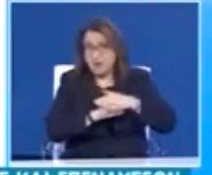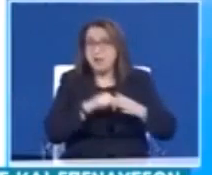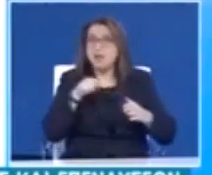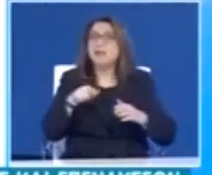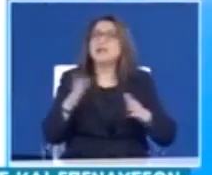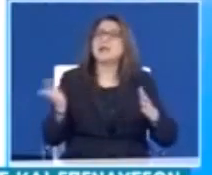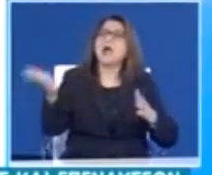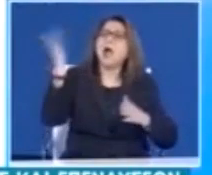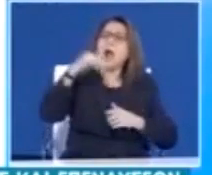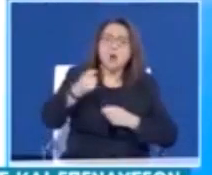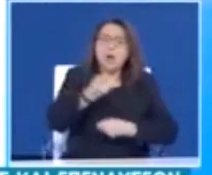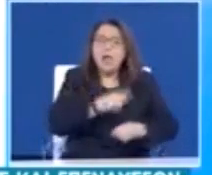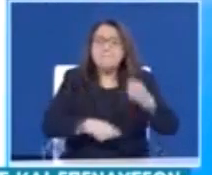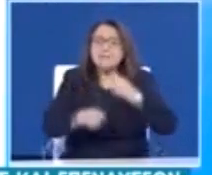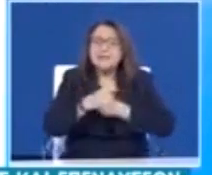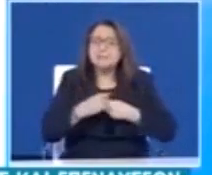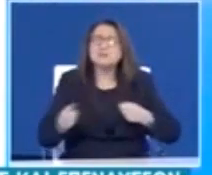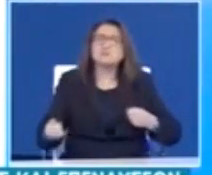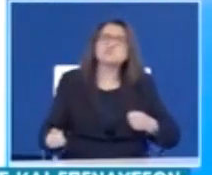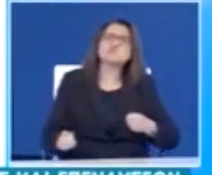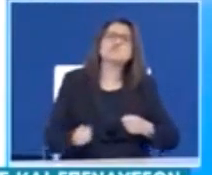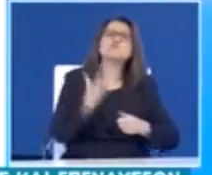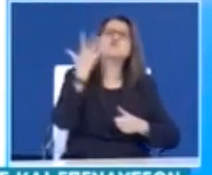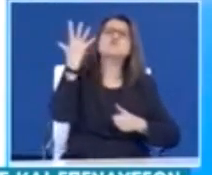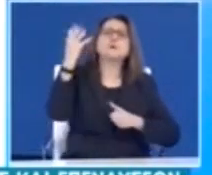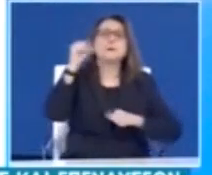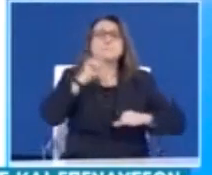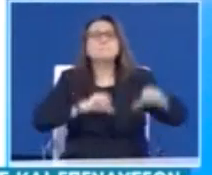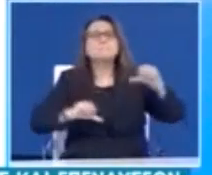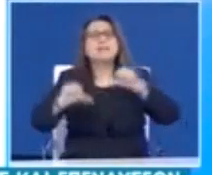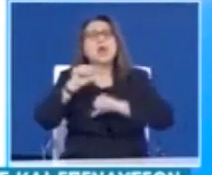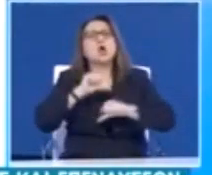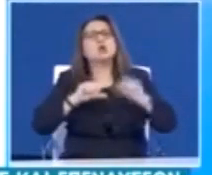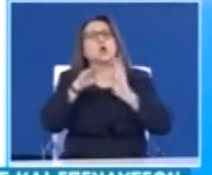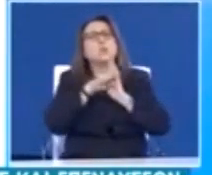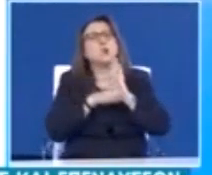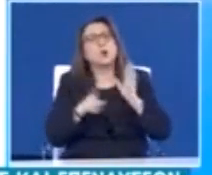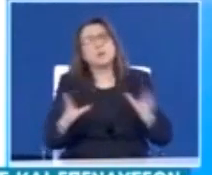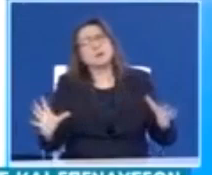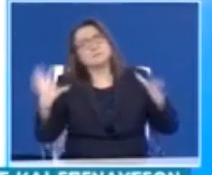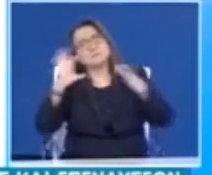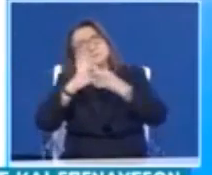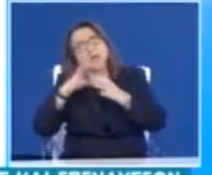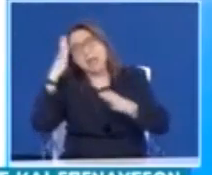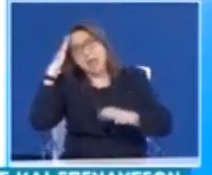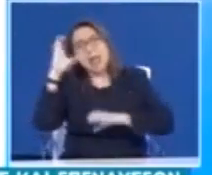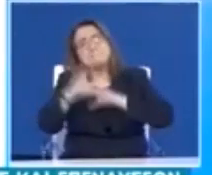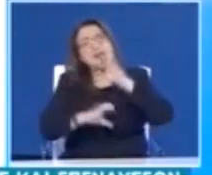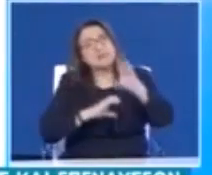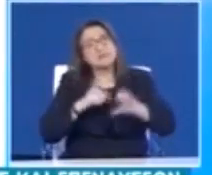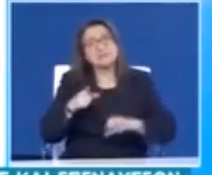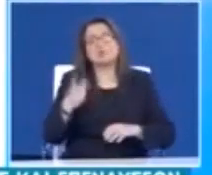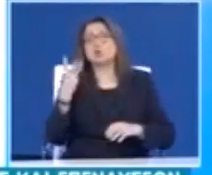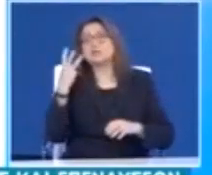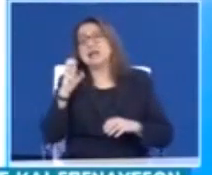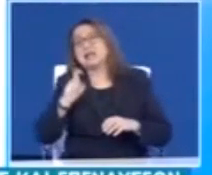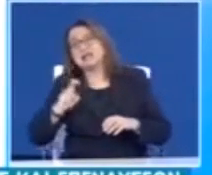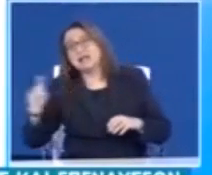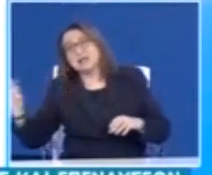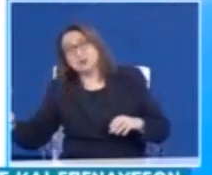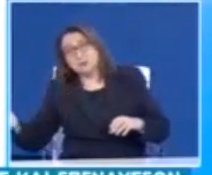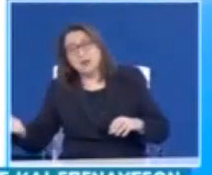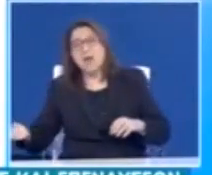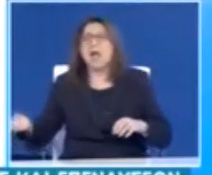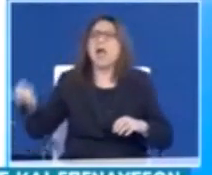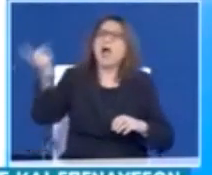συνεπενδύσεων επιχειρηματικών αγγέλων σε συνεργασία με το Ευρωπαϊκό Ταμείο Επενδύσεων ύψους 30 εκατομμυρίων ευρώ. Δημιουργία Project Preparation Facility